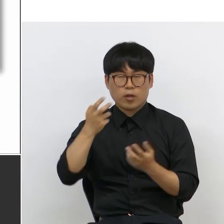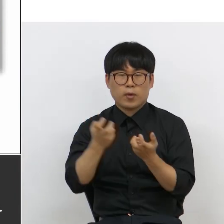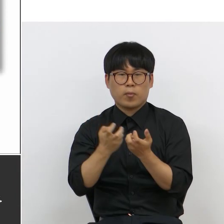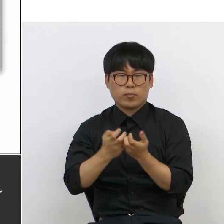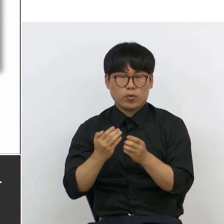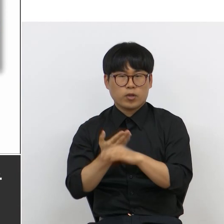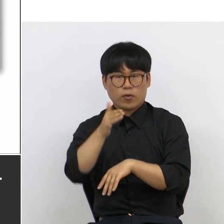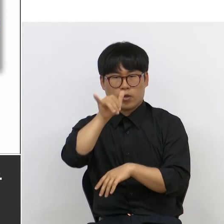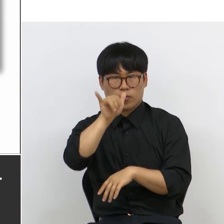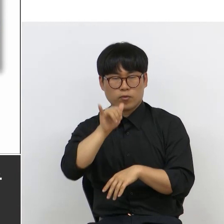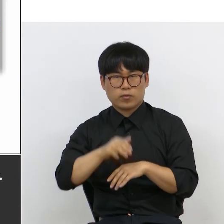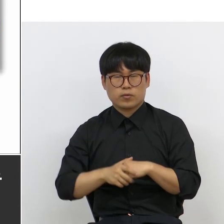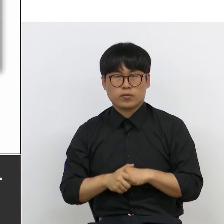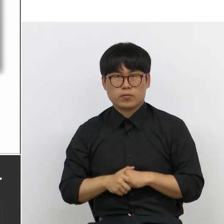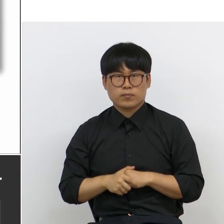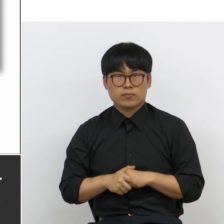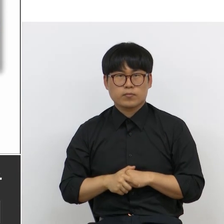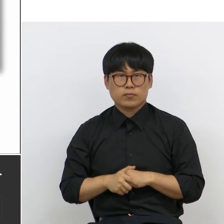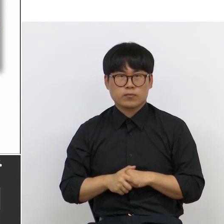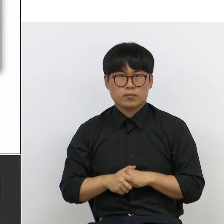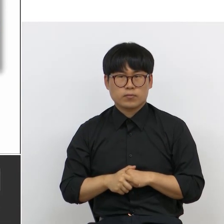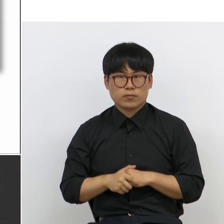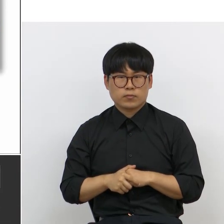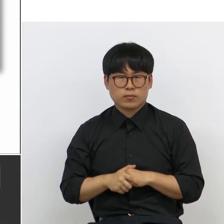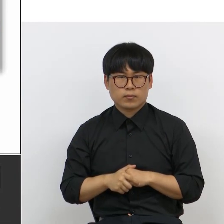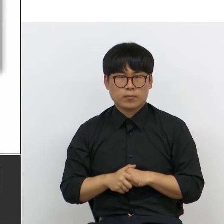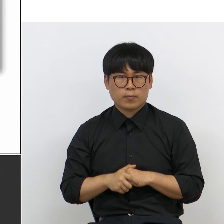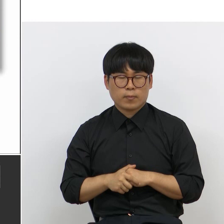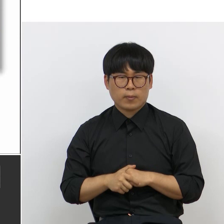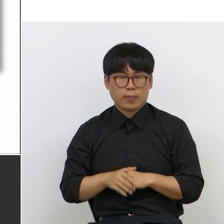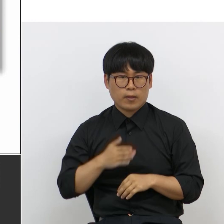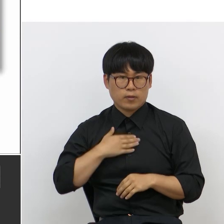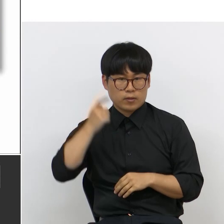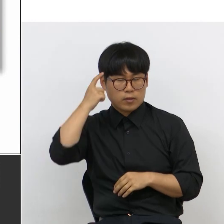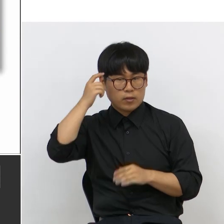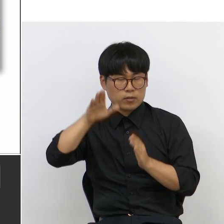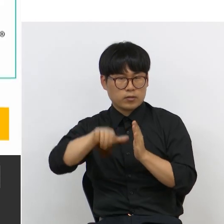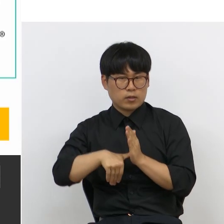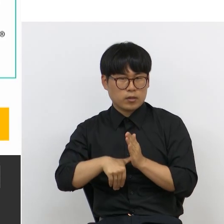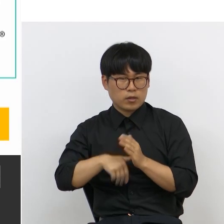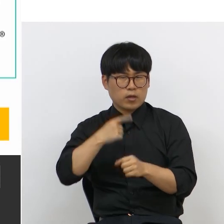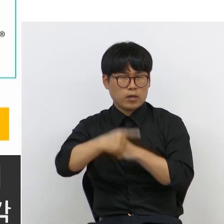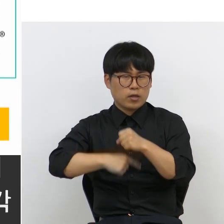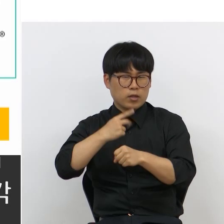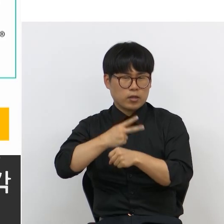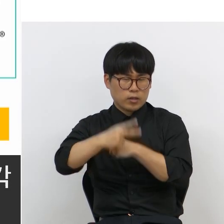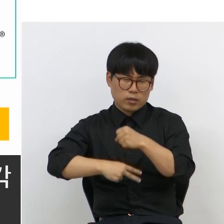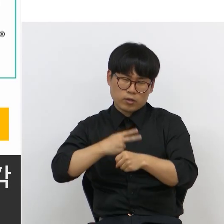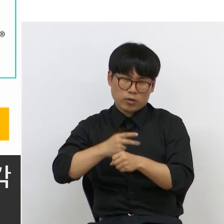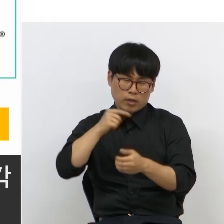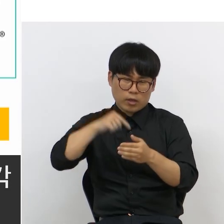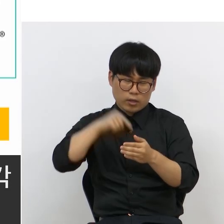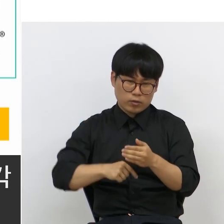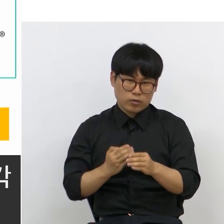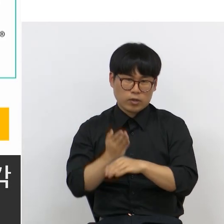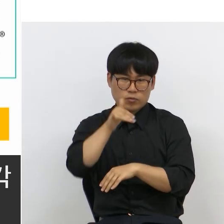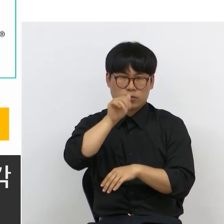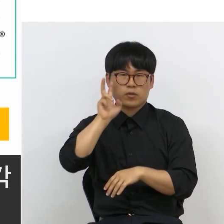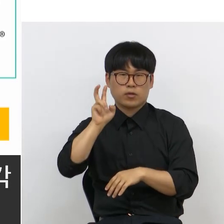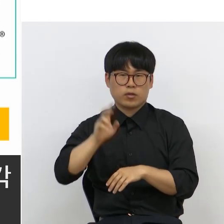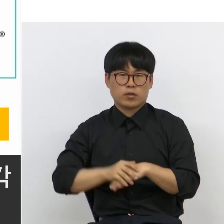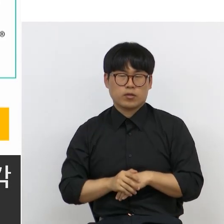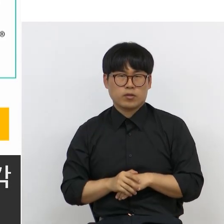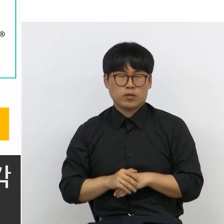나와 있고 실제로 이제 이것이 상용화될 수 있는 것이 제 생각엔 1, 2년 안에 나와 있을 것 같습니다. 최근에 이제